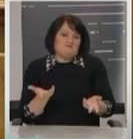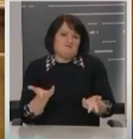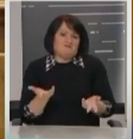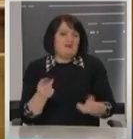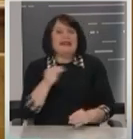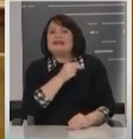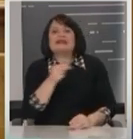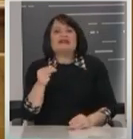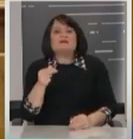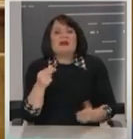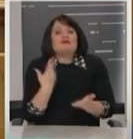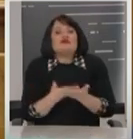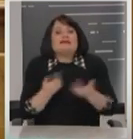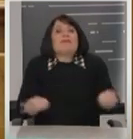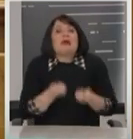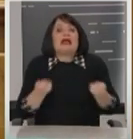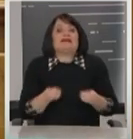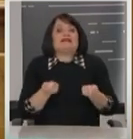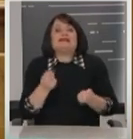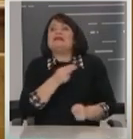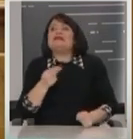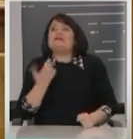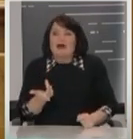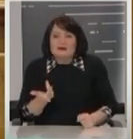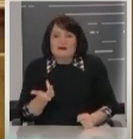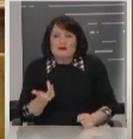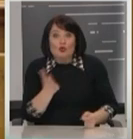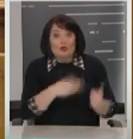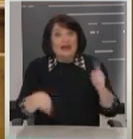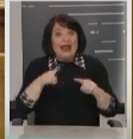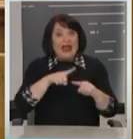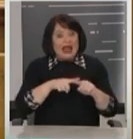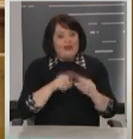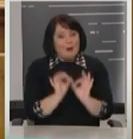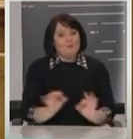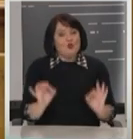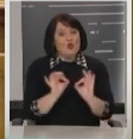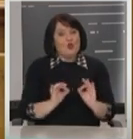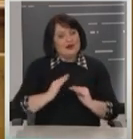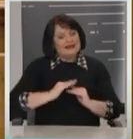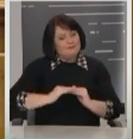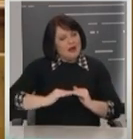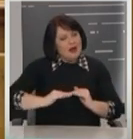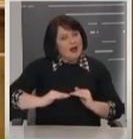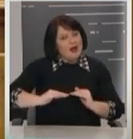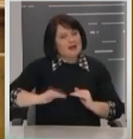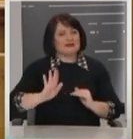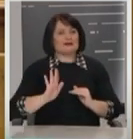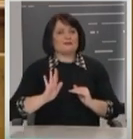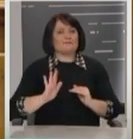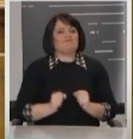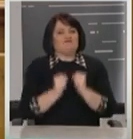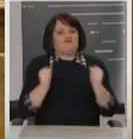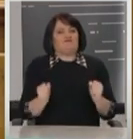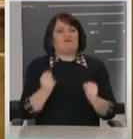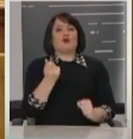Τι σημαίνει αυτό πρακτικά? Ότι η Ελλάδα διαμορφώνει το έδαφος για να ανακτήσει την οικονομική και